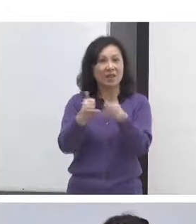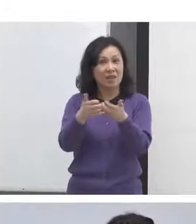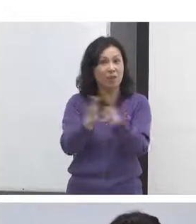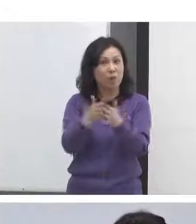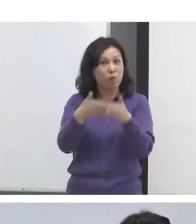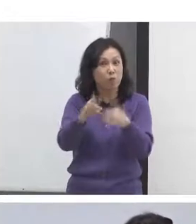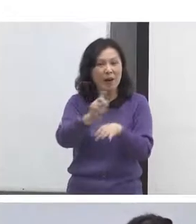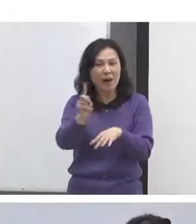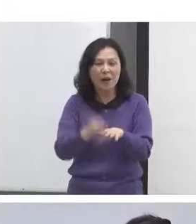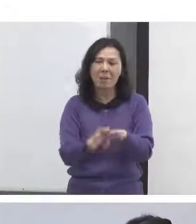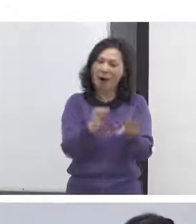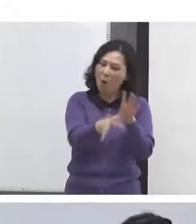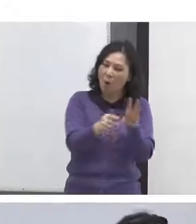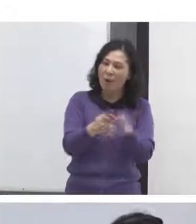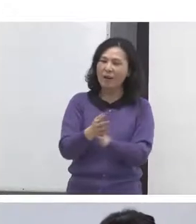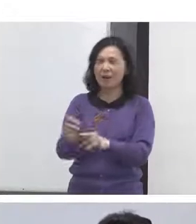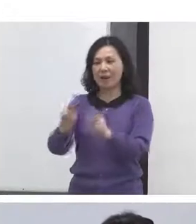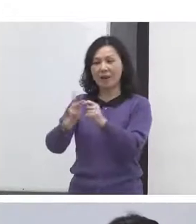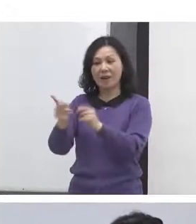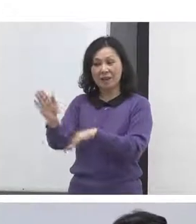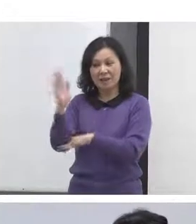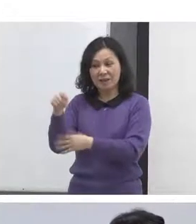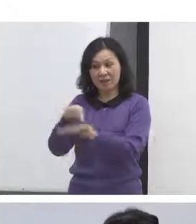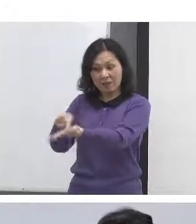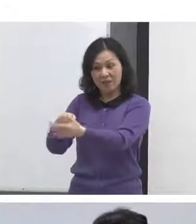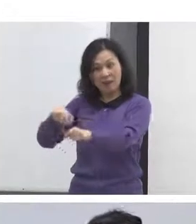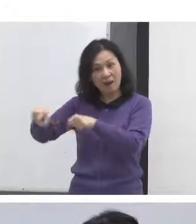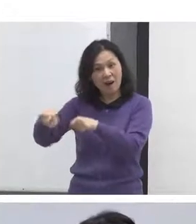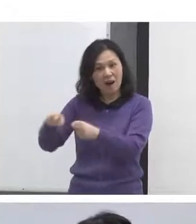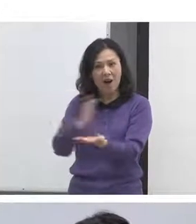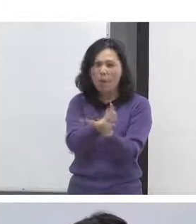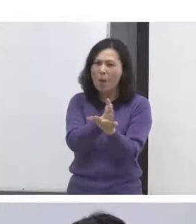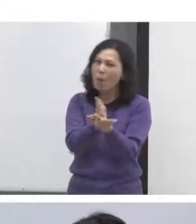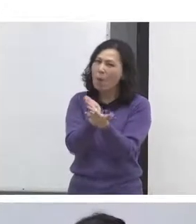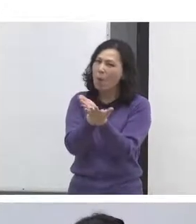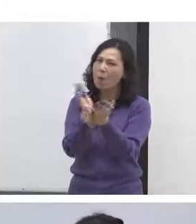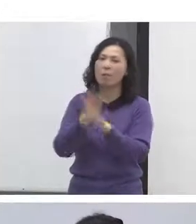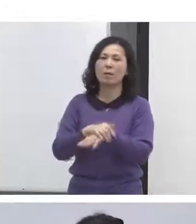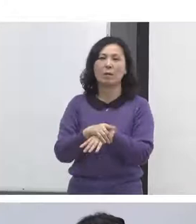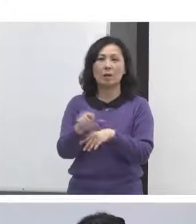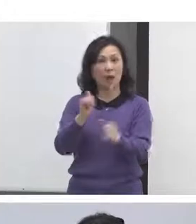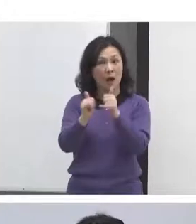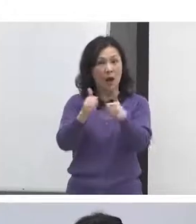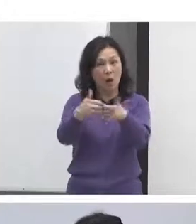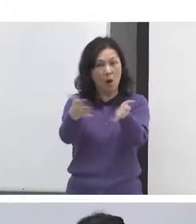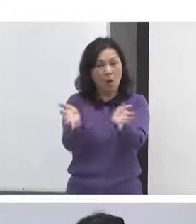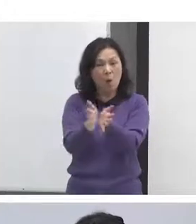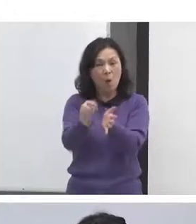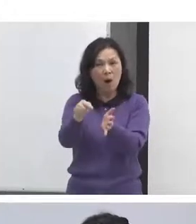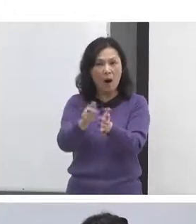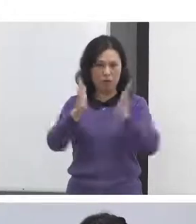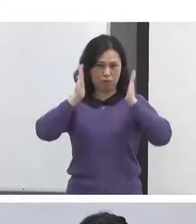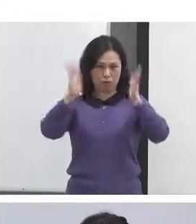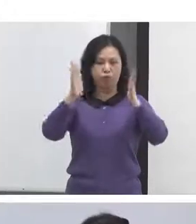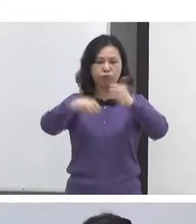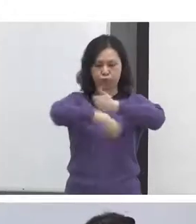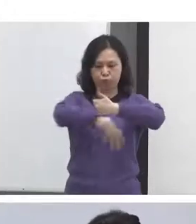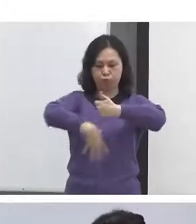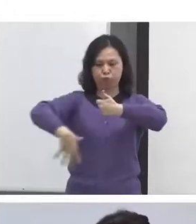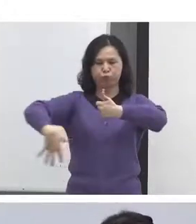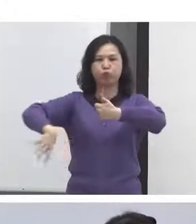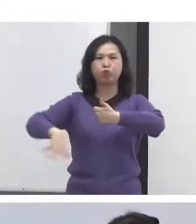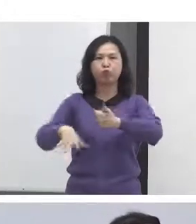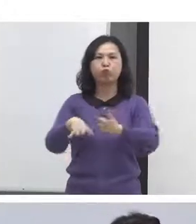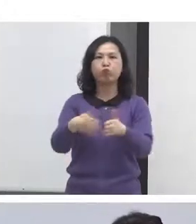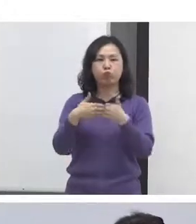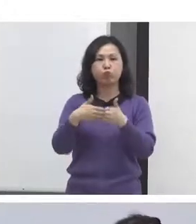跟政府申请计划啦，或者什么哈。那所以这个社群也会需要有一个正式组织的一个情况，就是